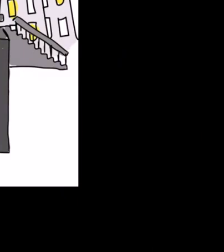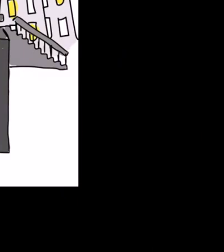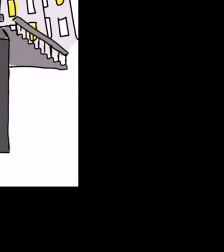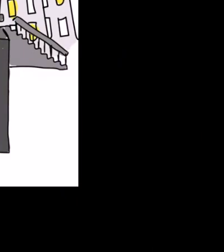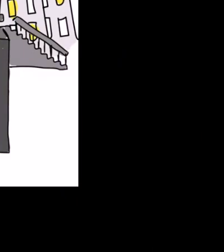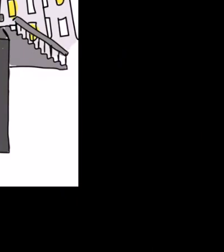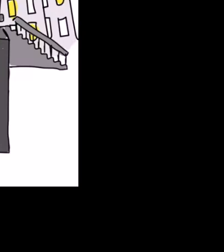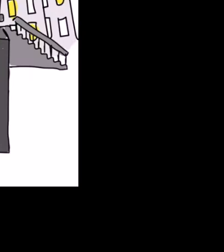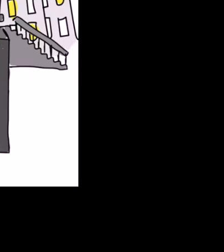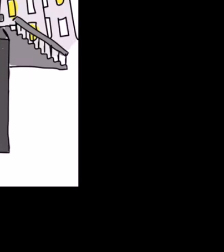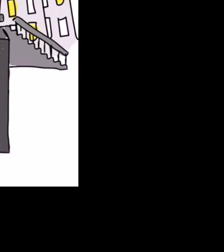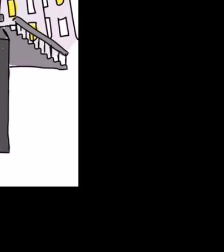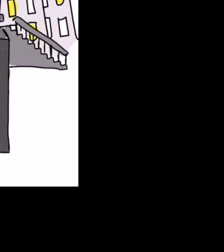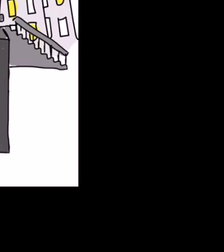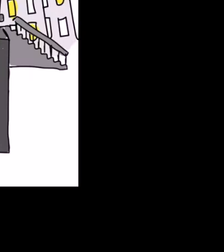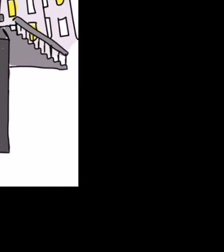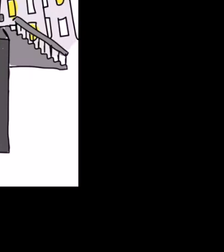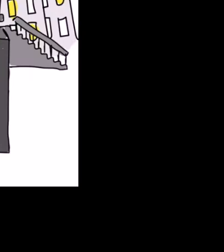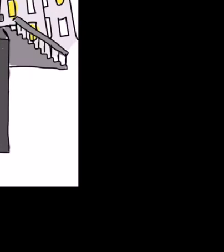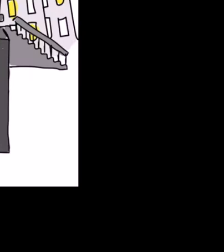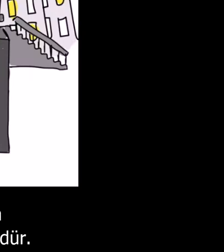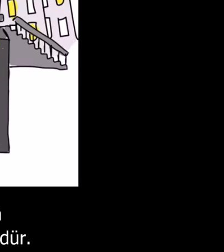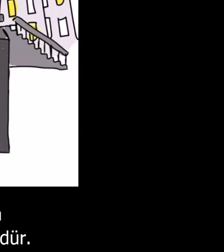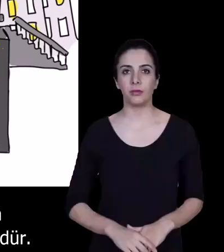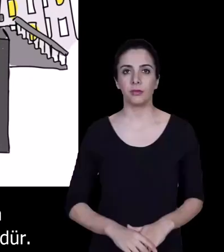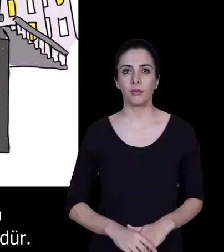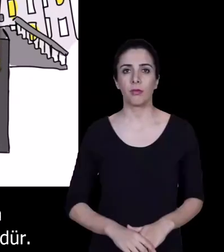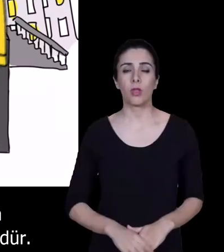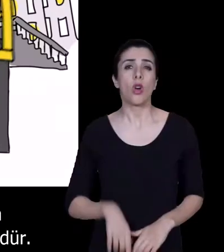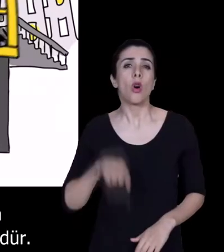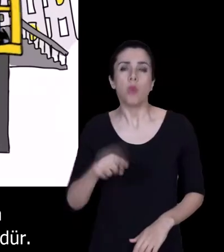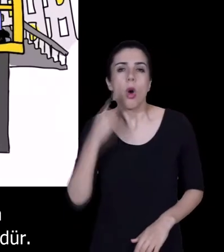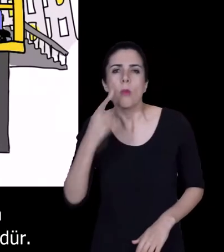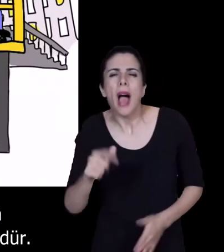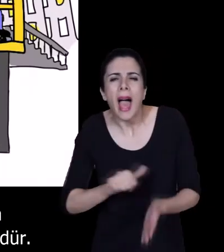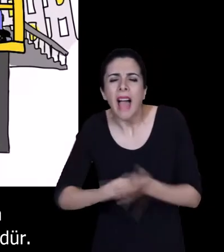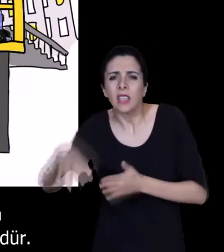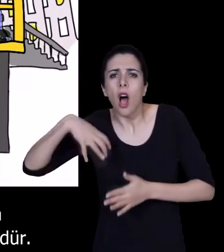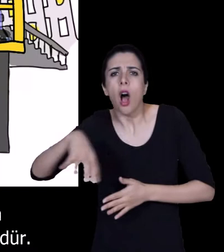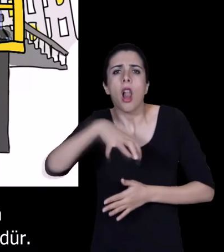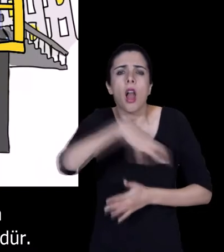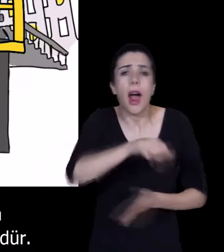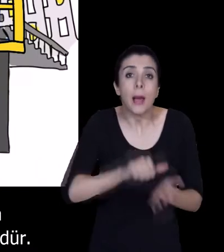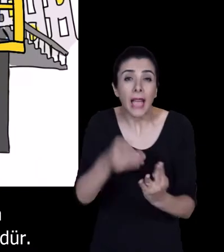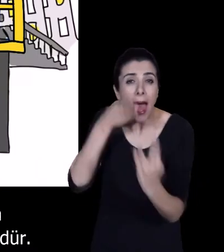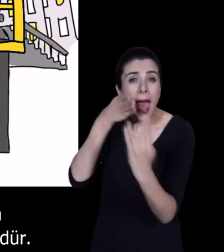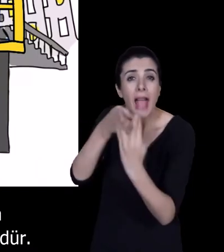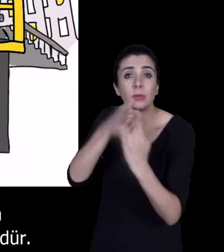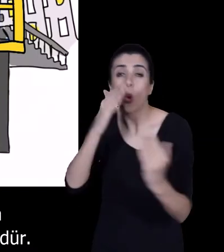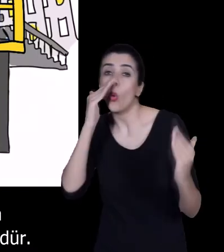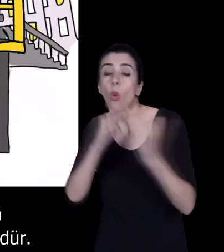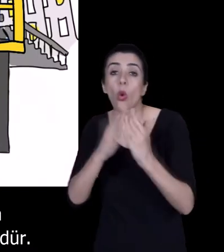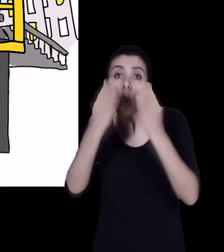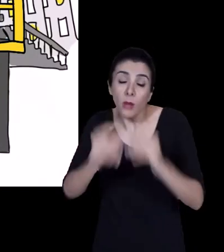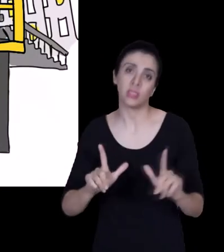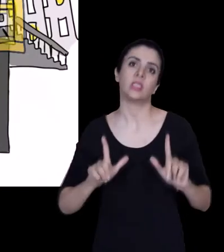bir sesli uyarı sistemi merdivenlerde de asansör eklendi. Bu da her alanda ve her anlamda erişilebilirliğin sağlanmasıyla